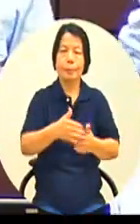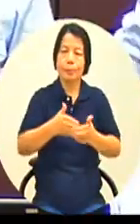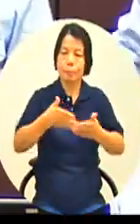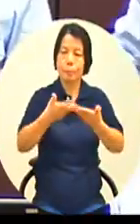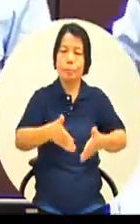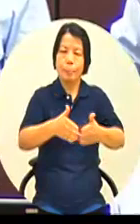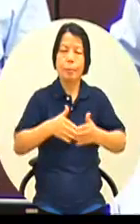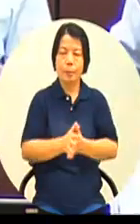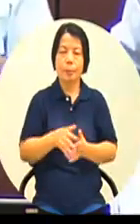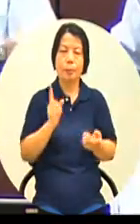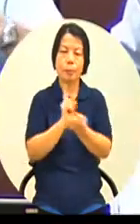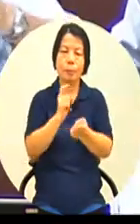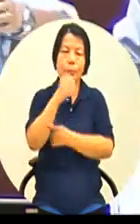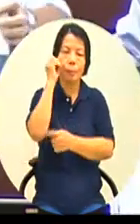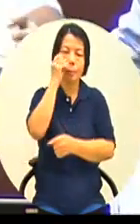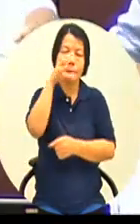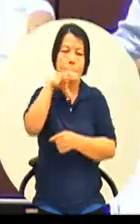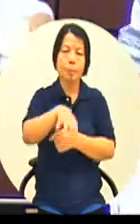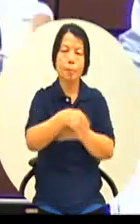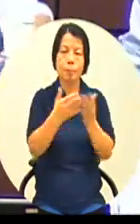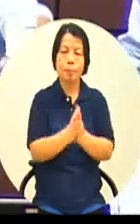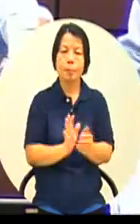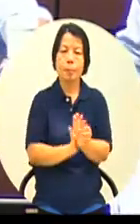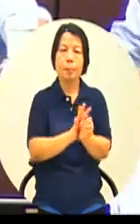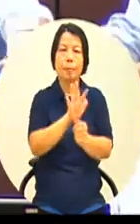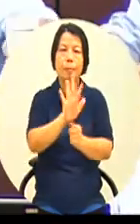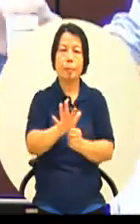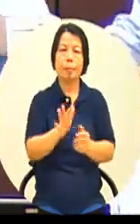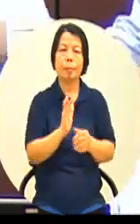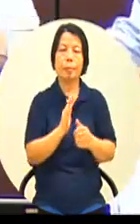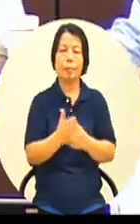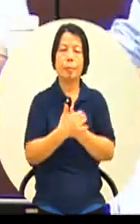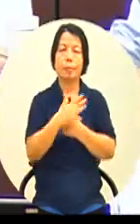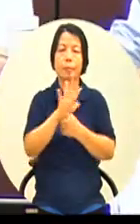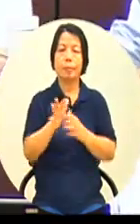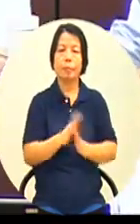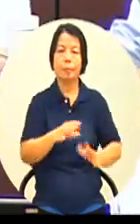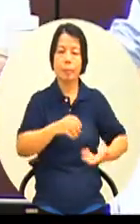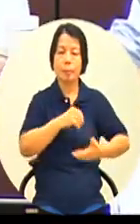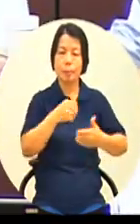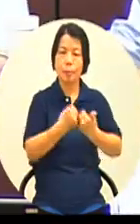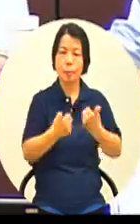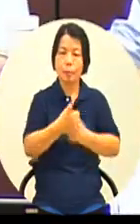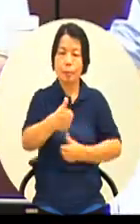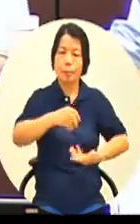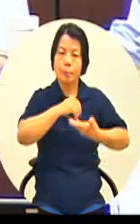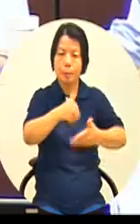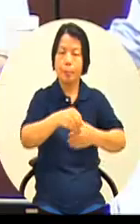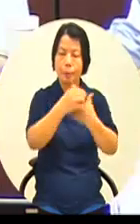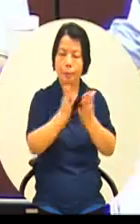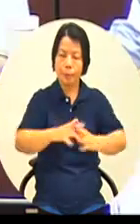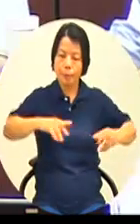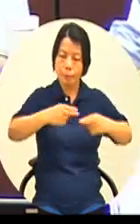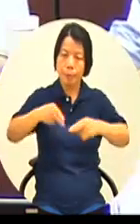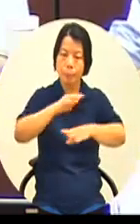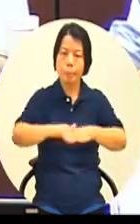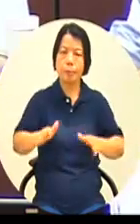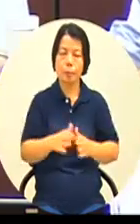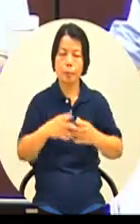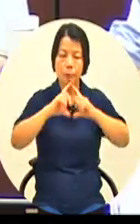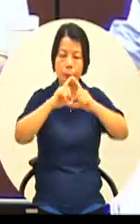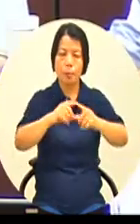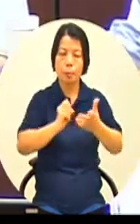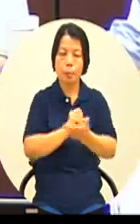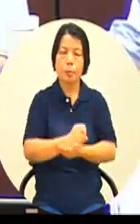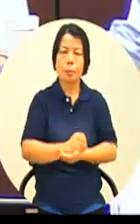我们会按照议员的这个意见呢，我们会提出一些改善。但是在议员的意见里面呢，我想也做一些回应。其